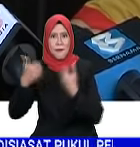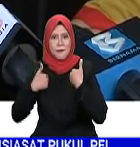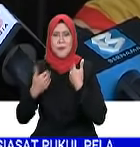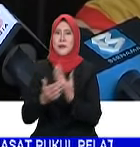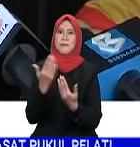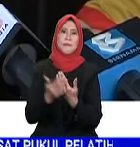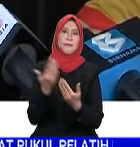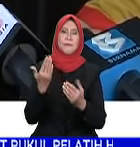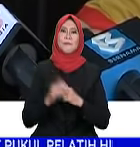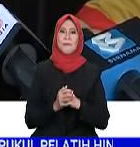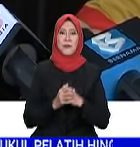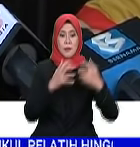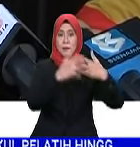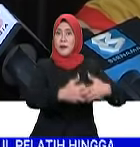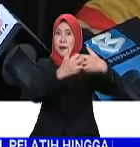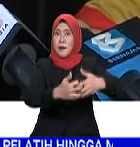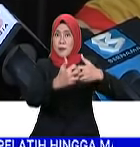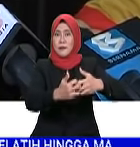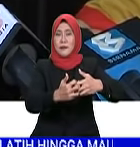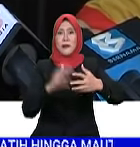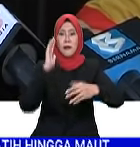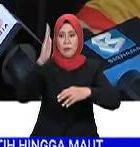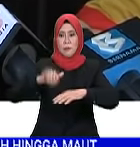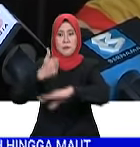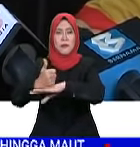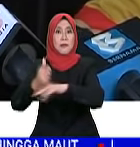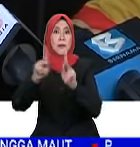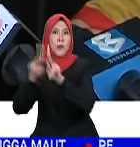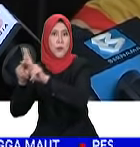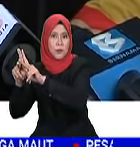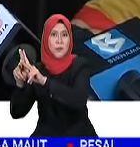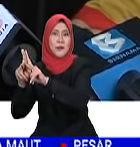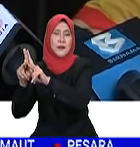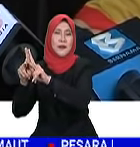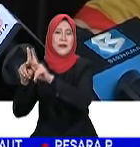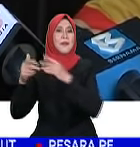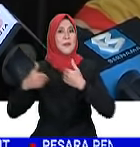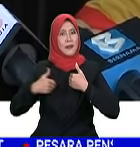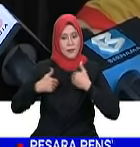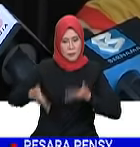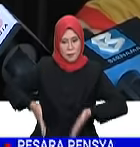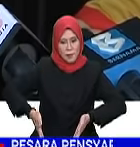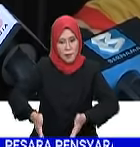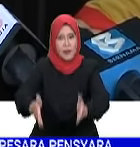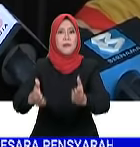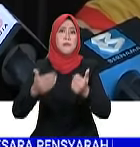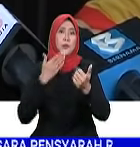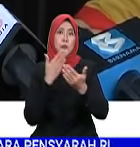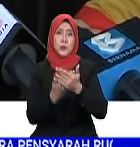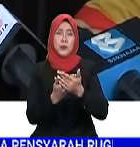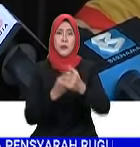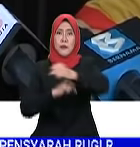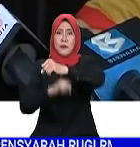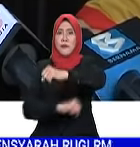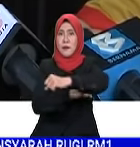bandar. Kilang-kilang akan mendirikan kilang di luar bandar jika mempunyai jalan perhubungan yang baik dan